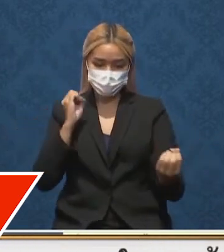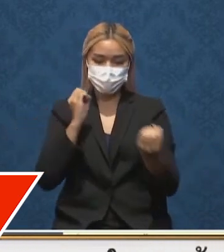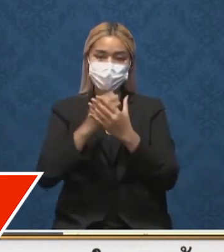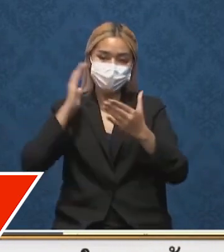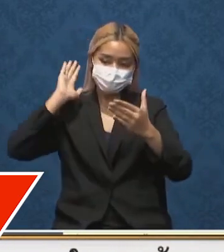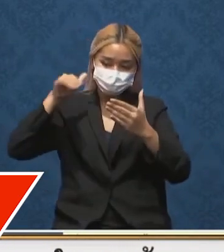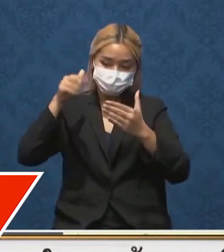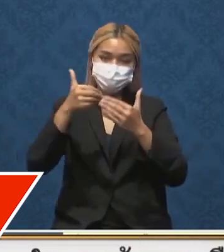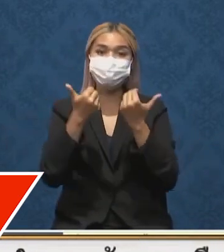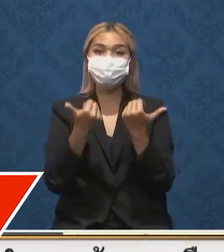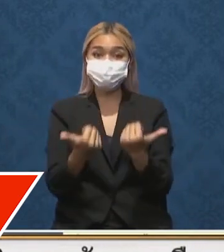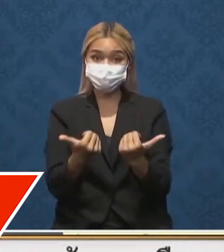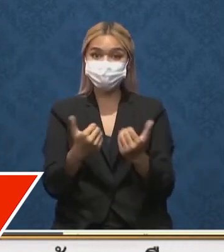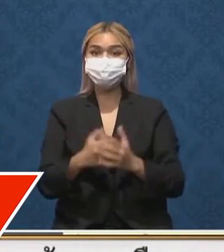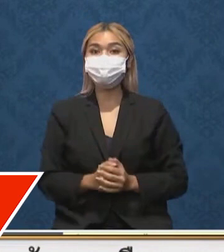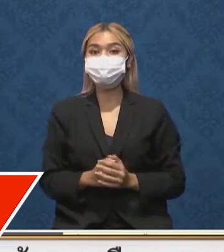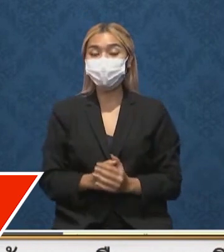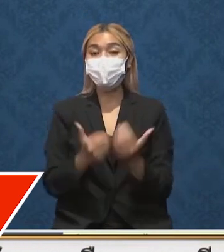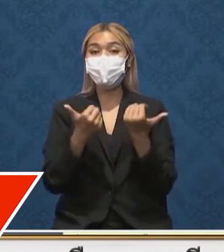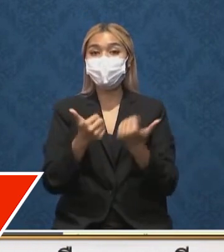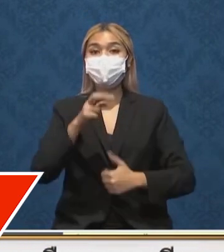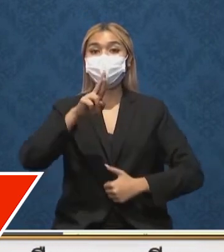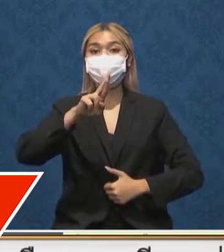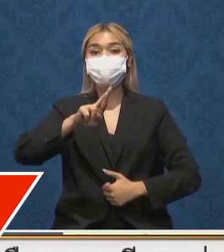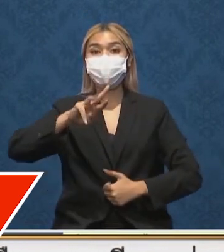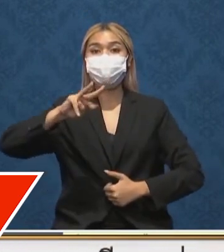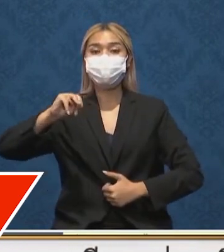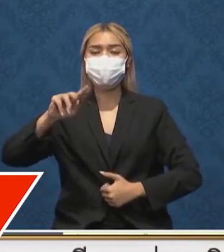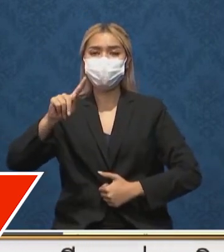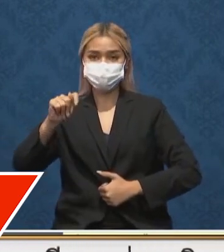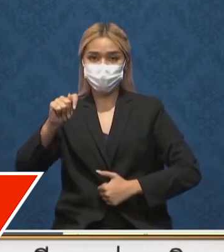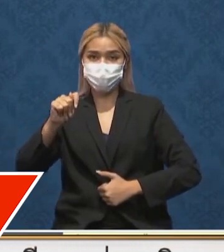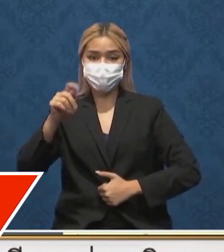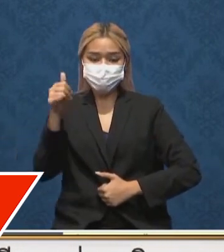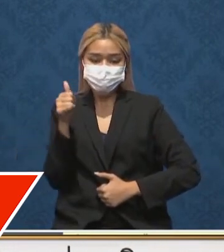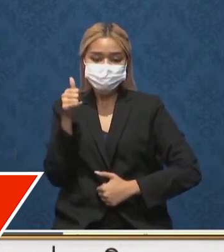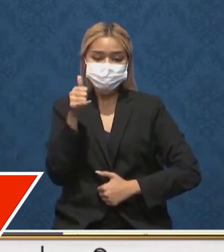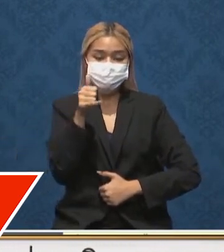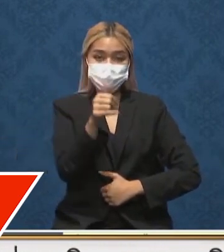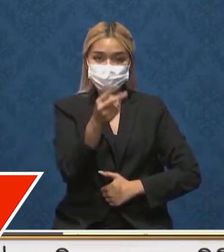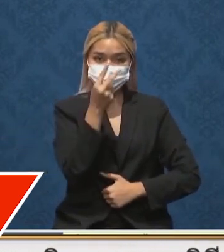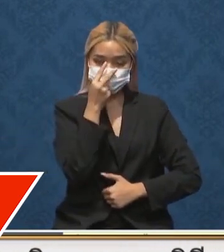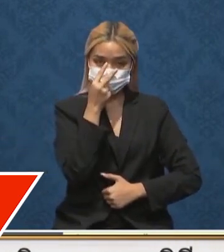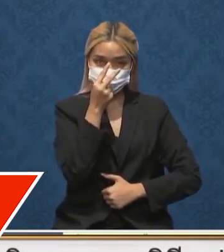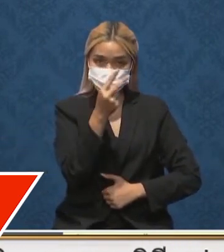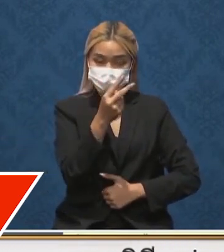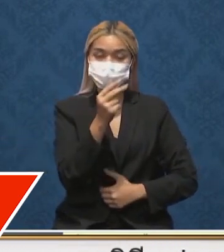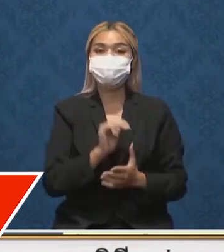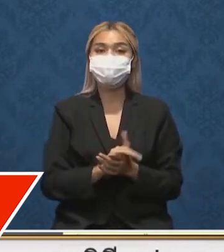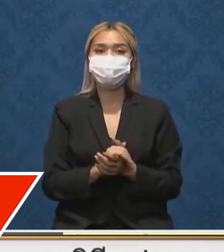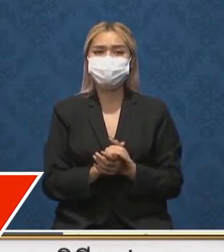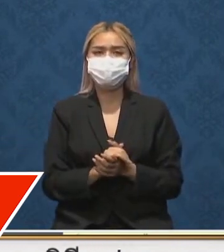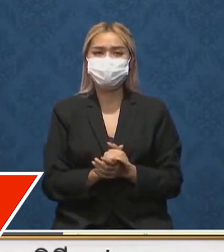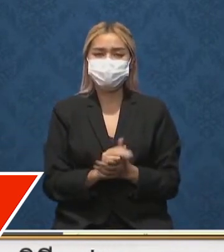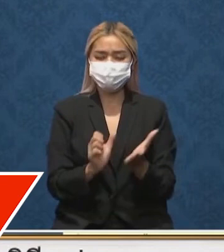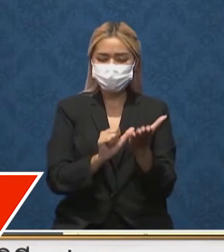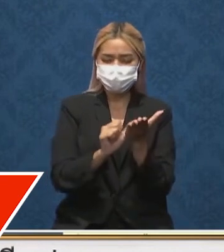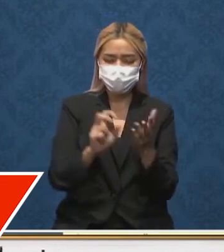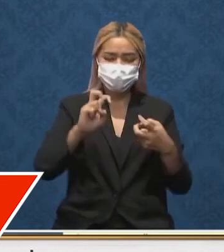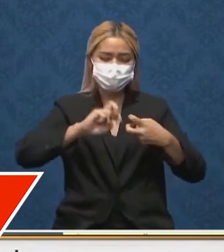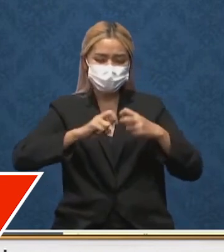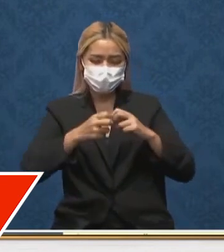ท่านรัฐมนตรีประจำสำนักนายกรัฐมนตรีก็เดินทางไปที่นี่แหละเพื่อที่จะหาทางออกในการ